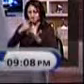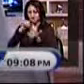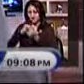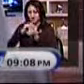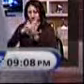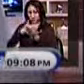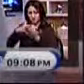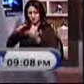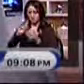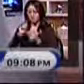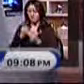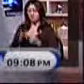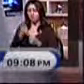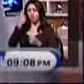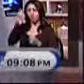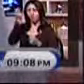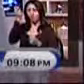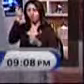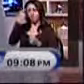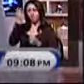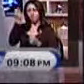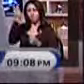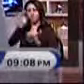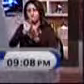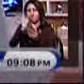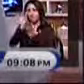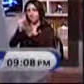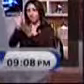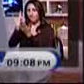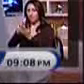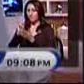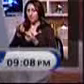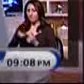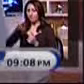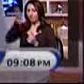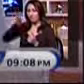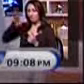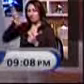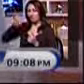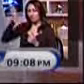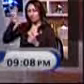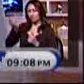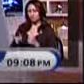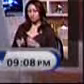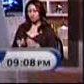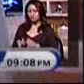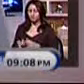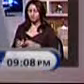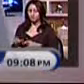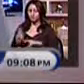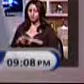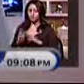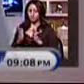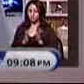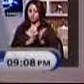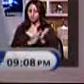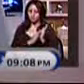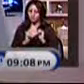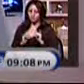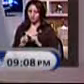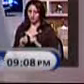العناصر اللي هم الفنانين الكبار والمبدعين بتوع مصر، اللي هم بتركيبتهم ضد مشروع الإخوان المسلمين. بس خليني أقولك في المقابل في